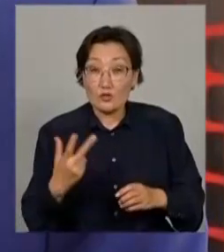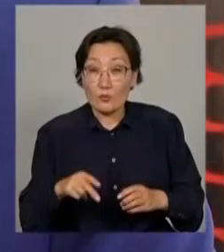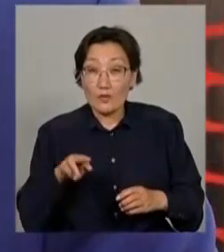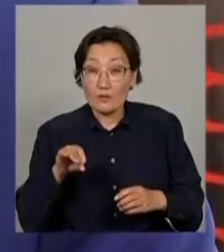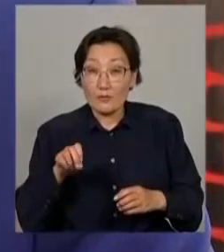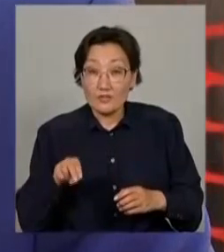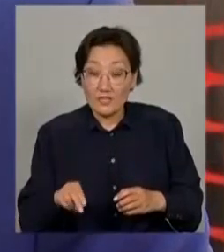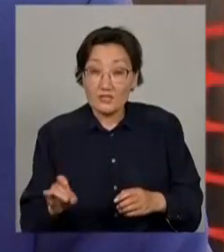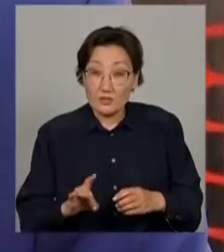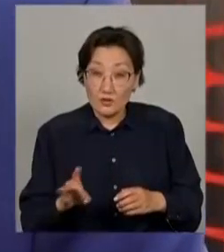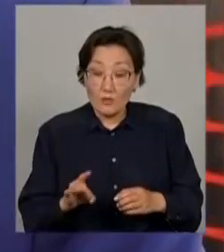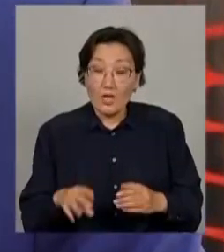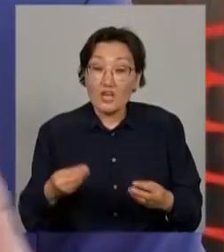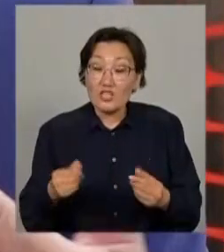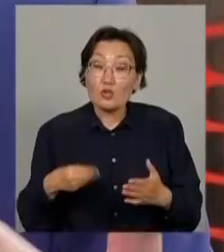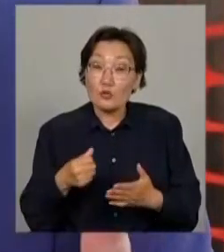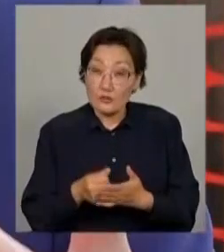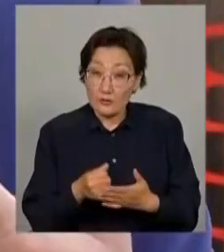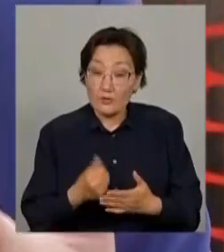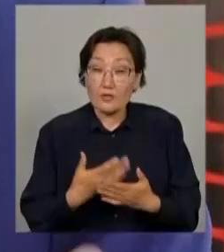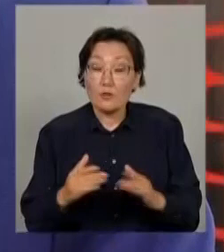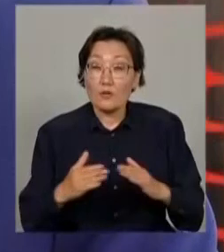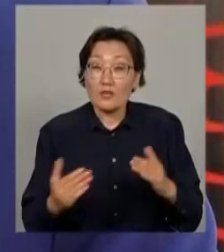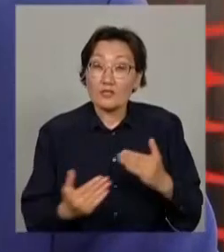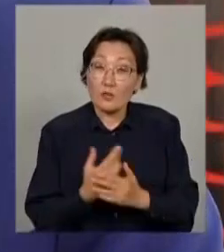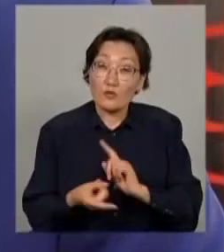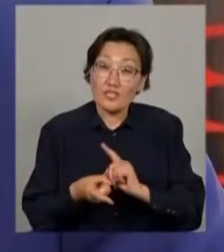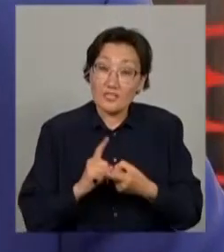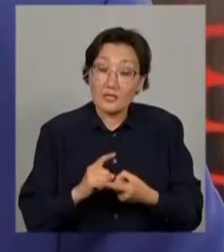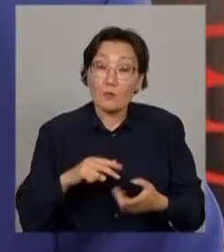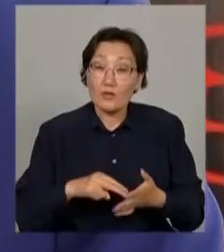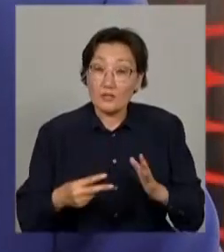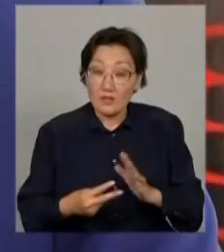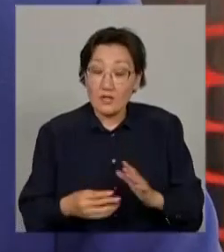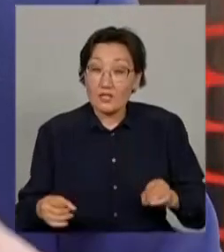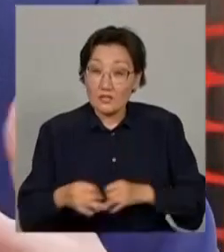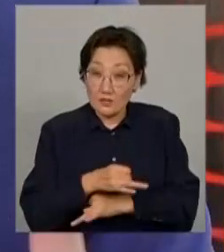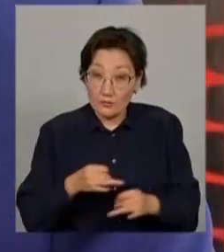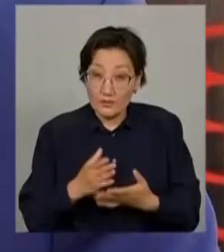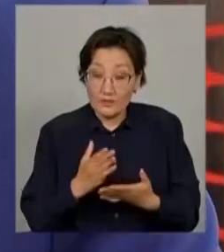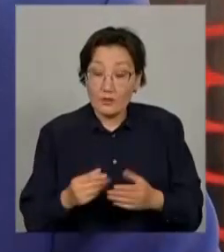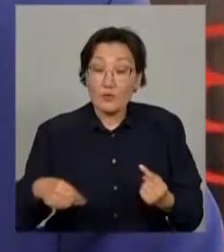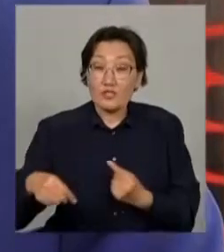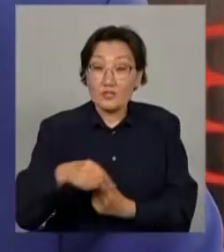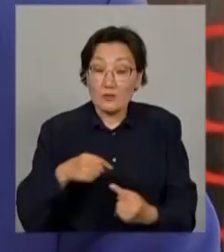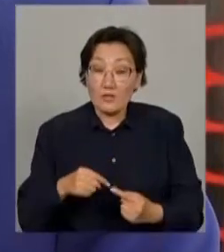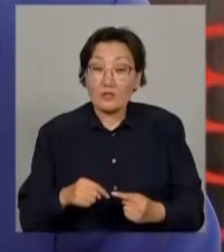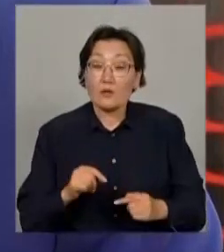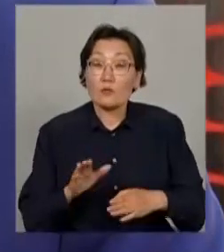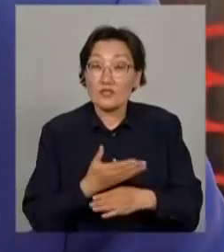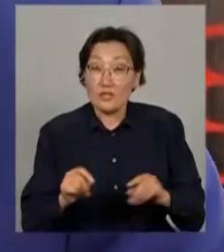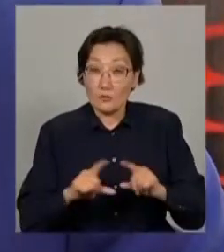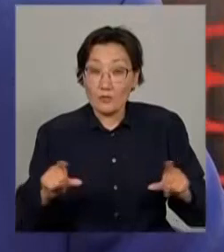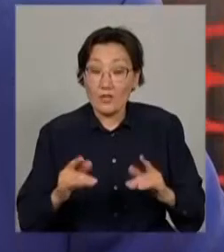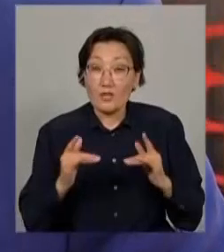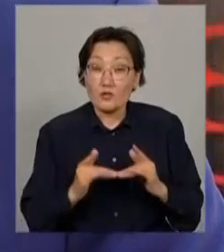есептік көрсеткіш мөлшерінде өтемақы төленеді. Нысанды қайта құрудың тағы бір схемасын қарастырып қойдық. Негізі кәсіпкерлерге де жеке ғимараттарды